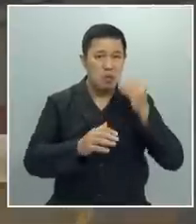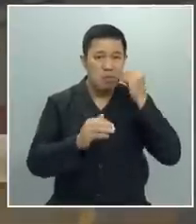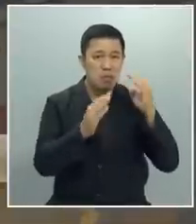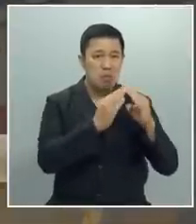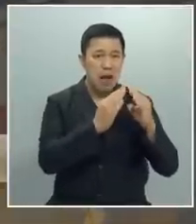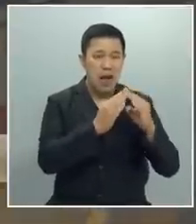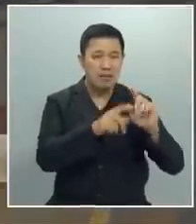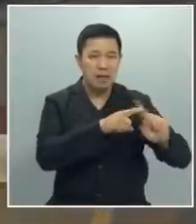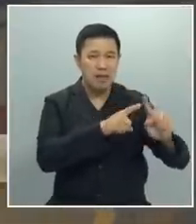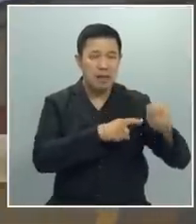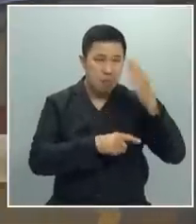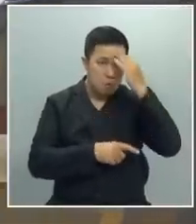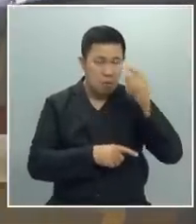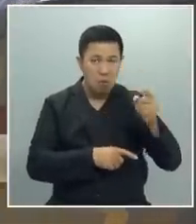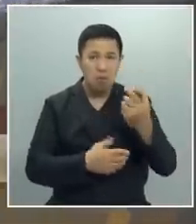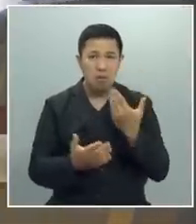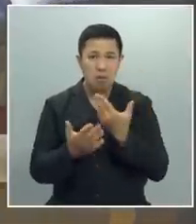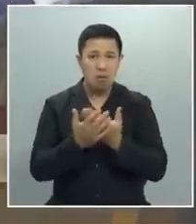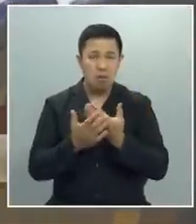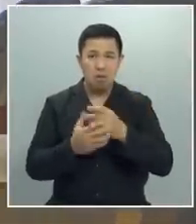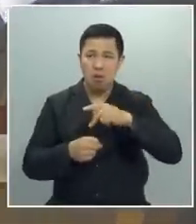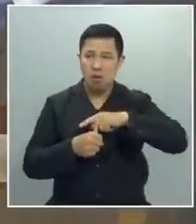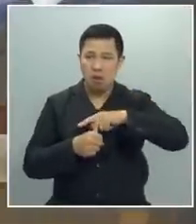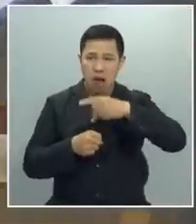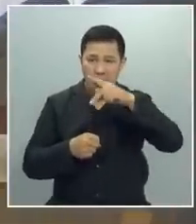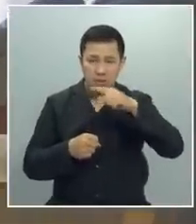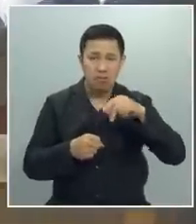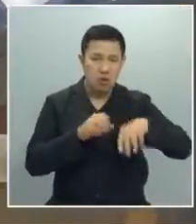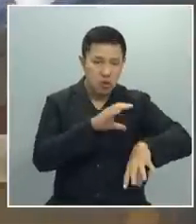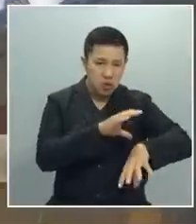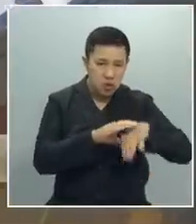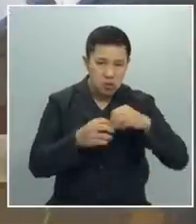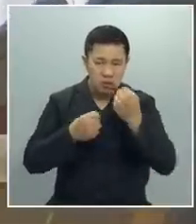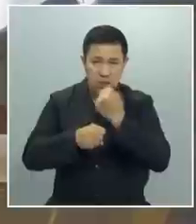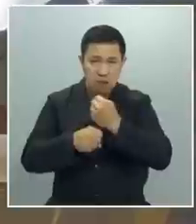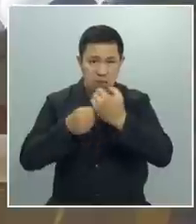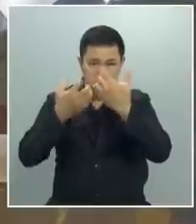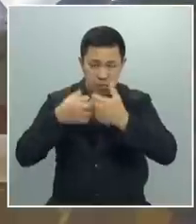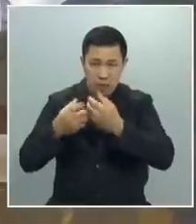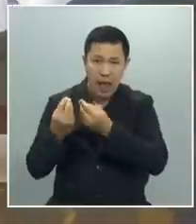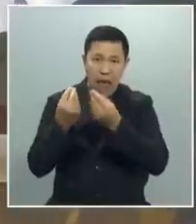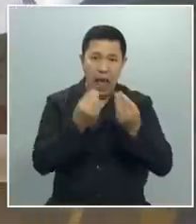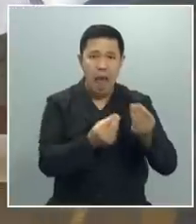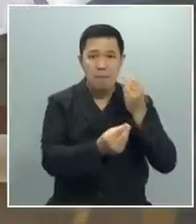เพราะเขาคิดค่าการ์ดหรือแหล่งพลังงานที่จะผลิตไฟฟ้าเนี่ย